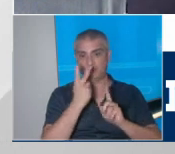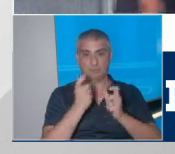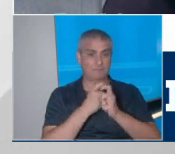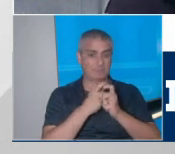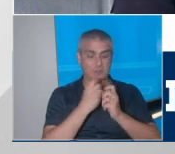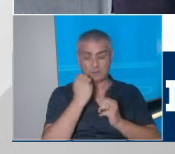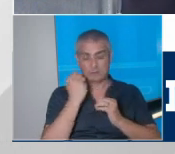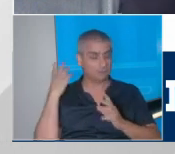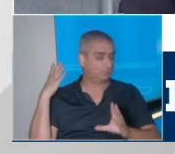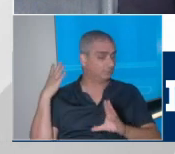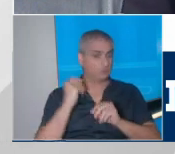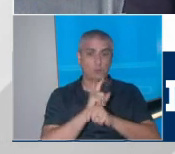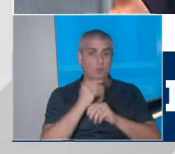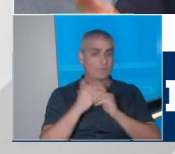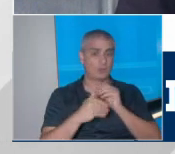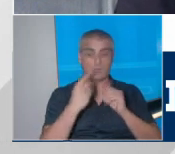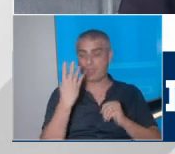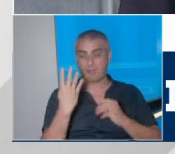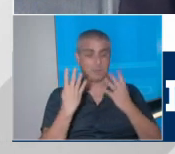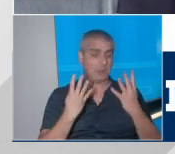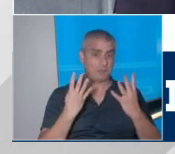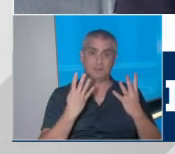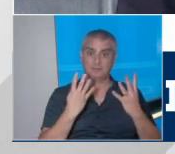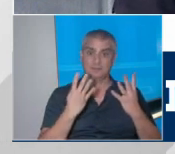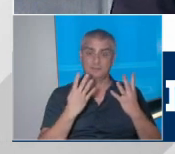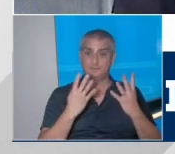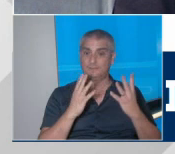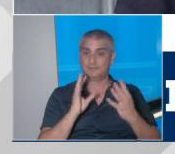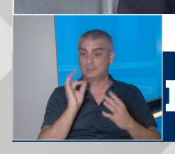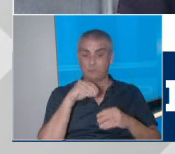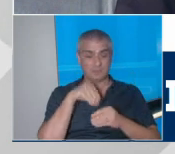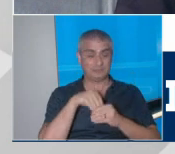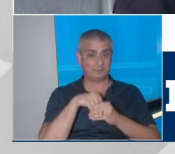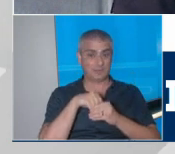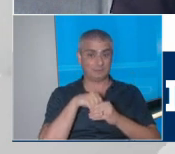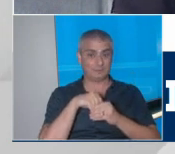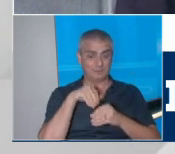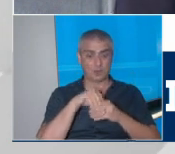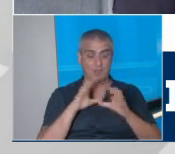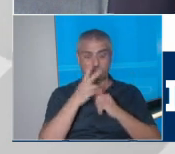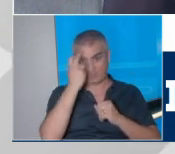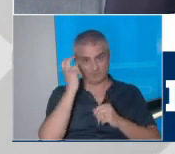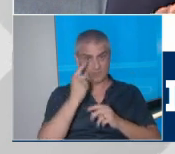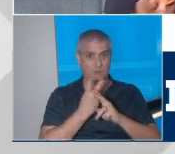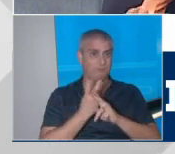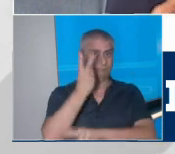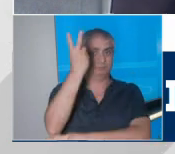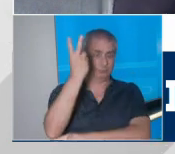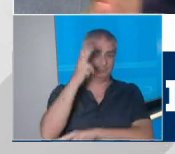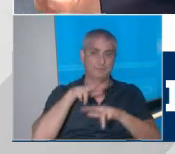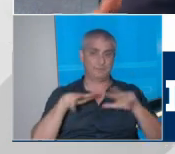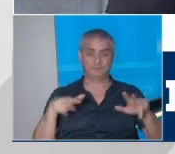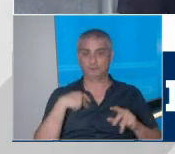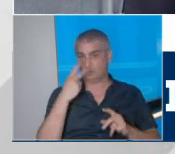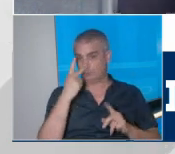מפלגות שלאורך התקופה האחרונה עמדו על 4 מנדטים, אחוז הצבעה בחברה הערבית יכול להביא מצב